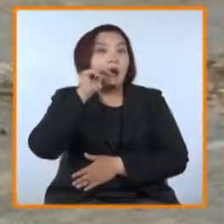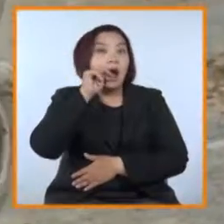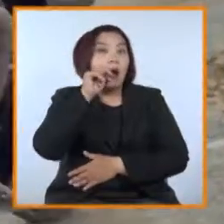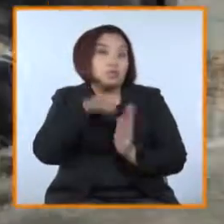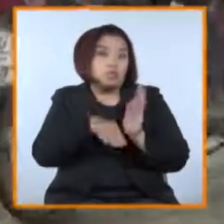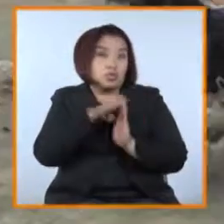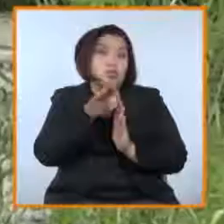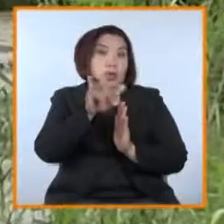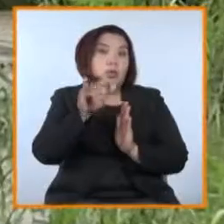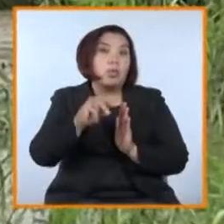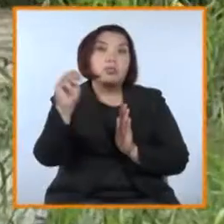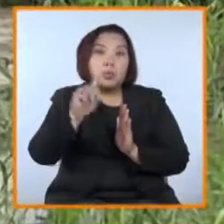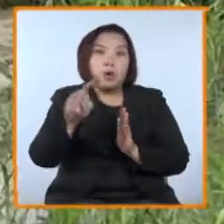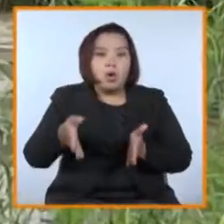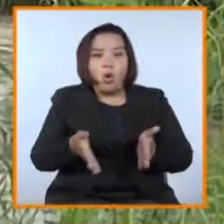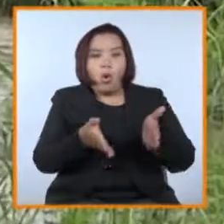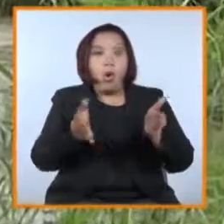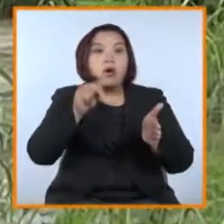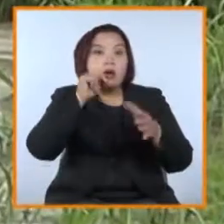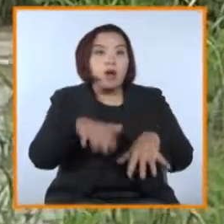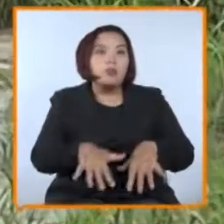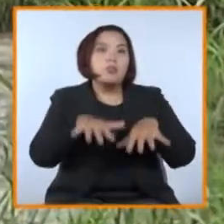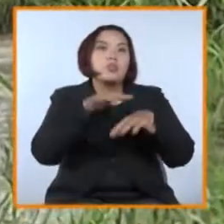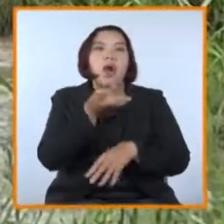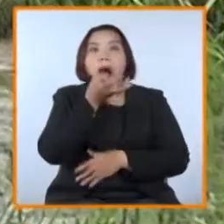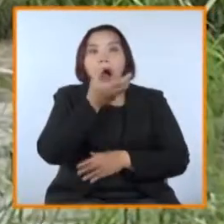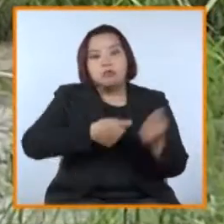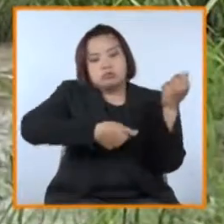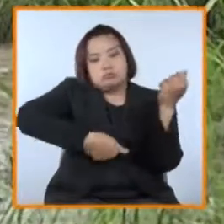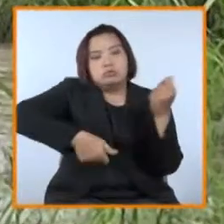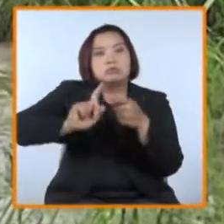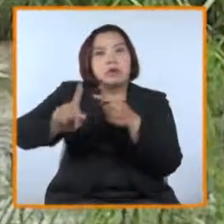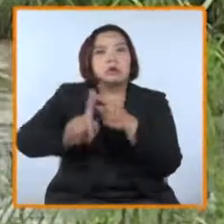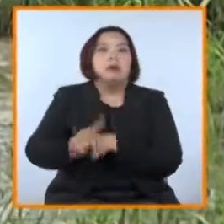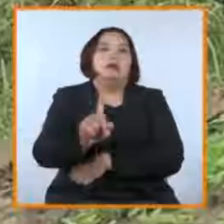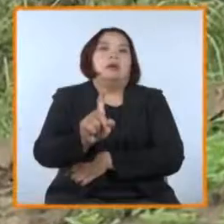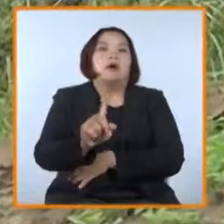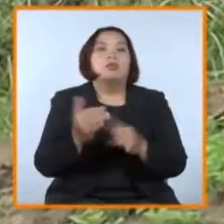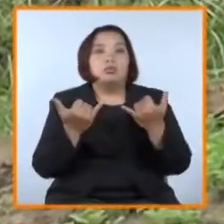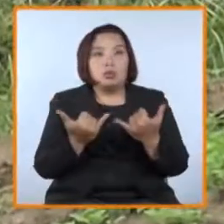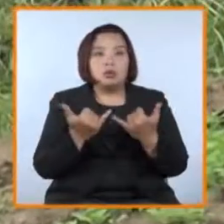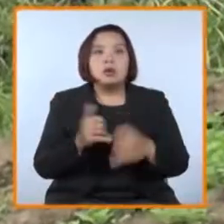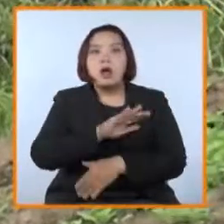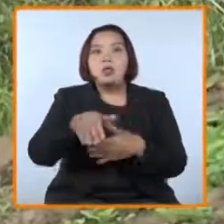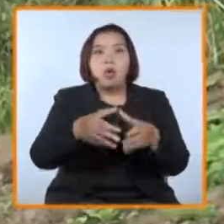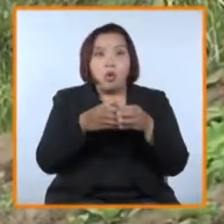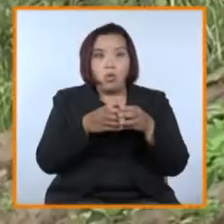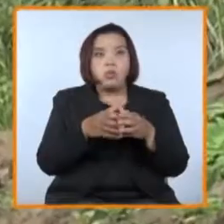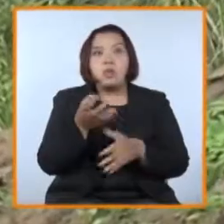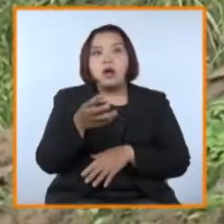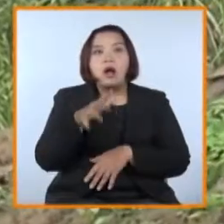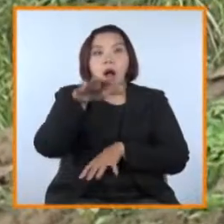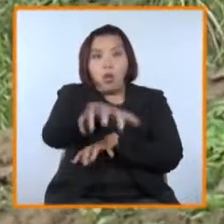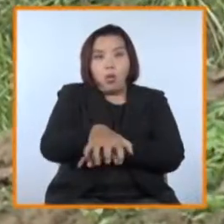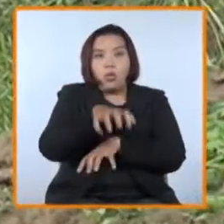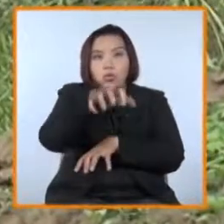แล้วก็เลยทะลักเข้าคลองสาขาท่วมนาข้าวอย่างที่เห็นกลุ่มชาวนาตอนนี้นะคะลงขันกันจ้างรถแบ็คโฮมาขุดคัน